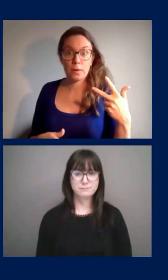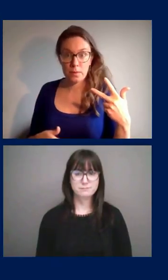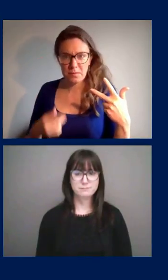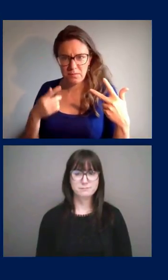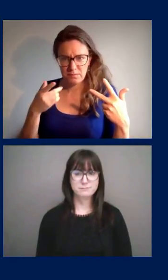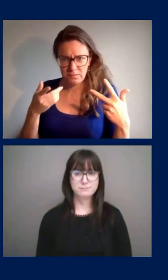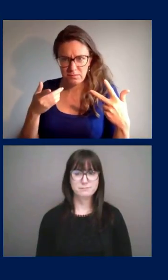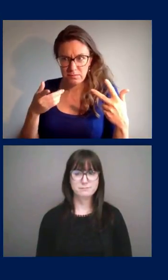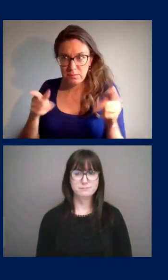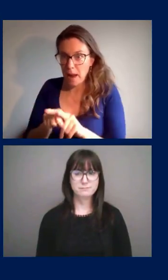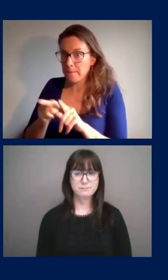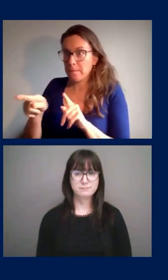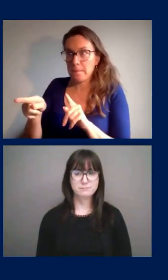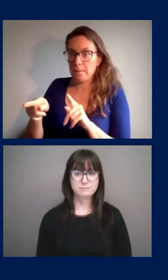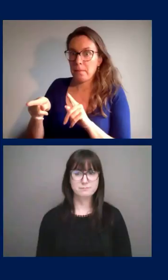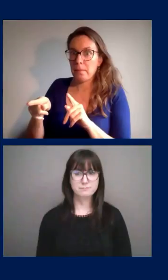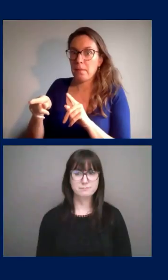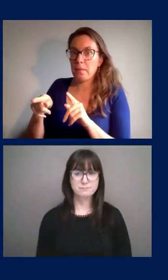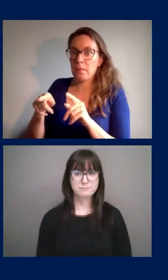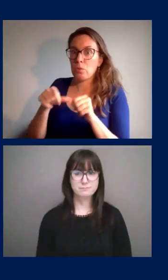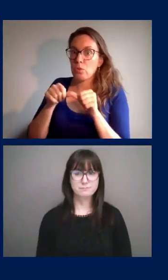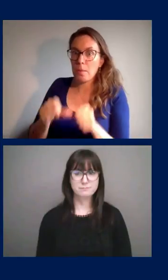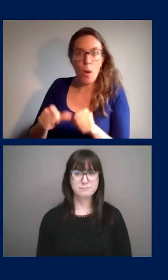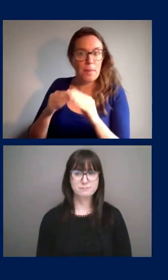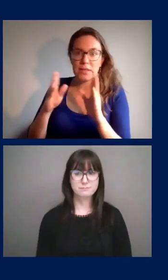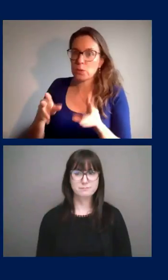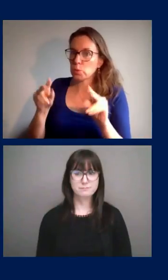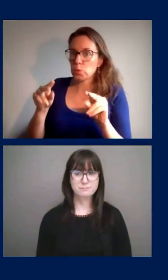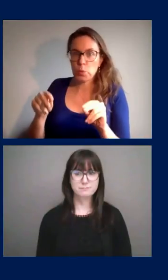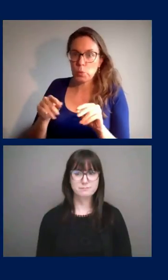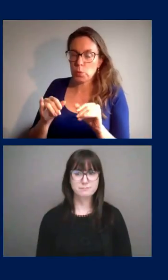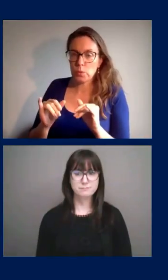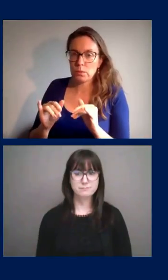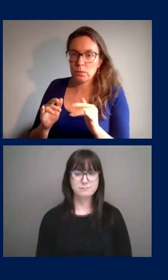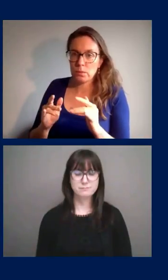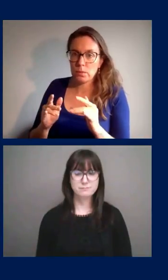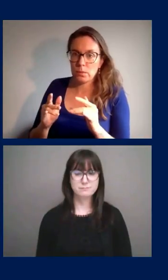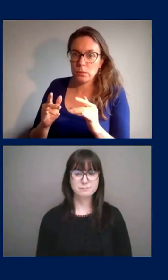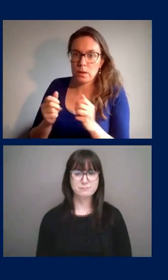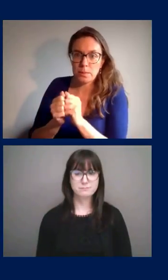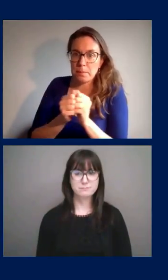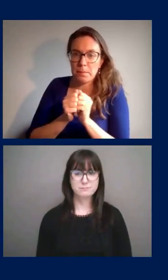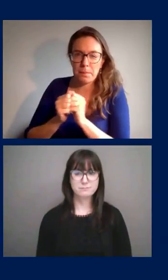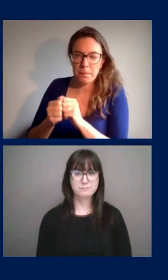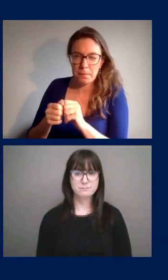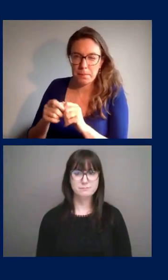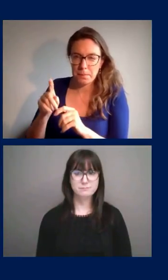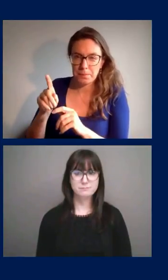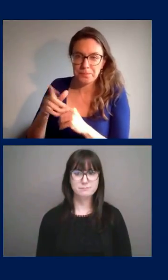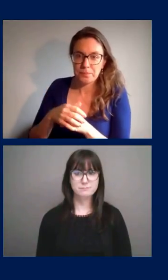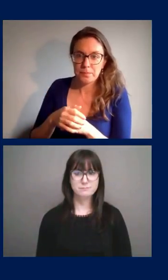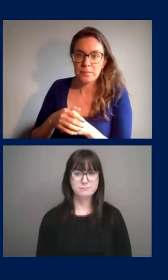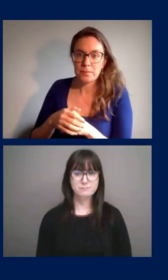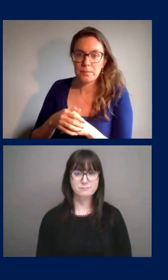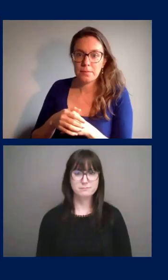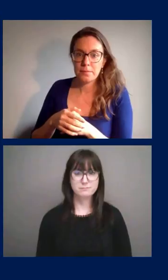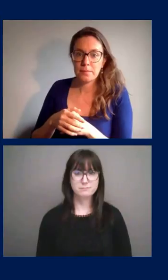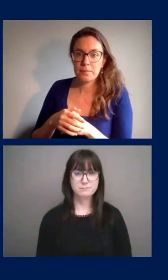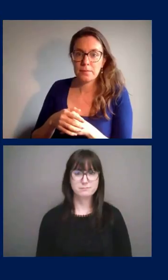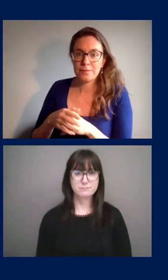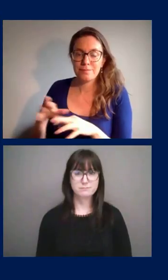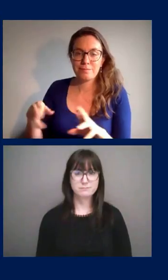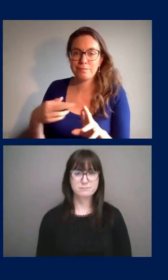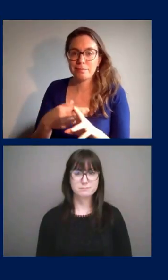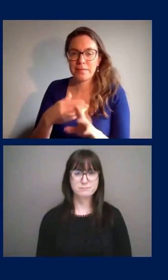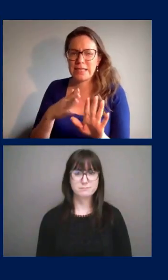même si c'est pas des gens qui habitent dans la même résidence au départ ok je m'excuse mon français c'est pas parfait